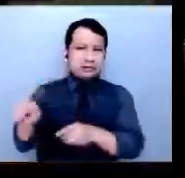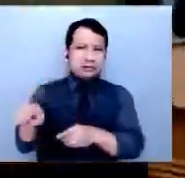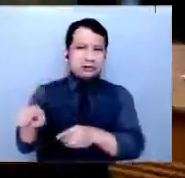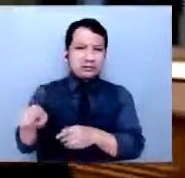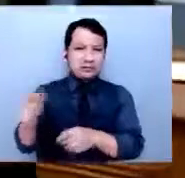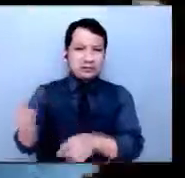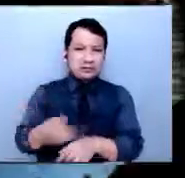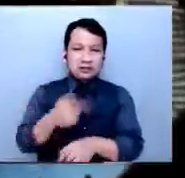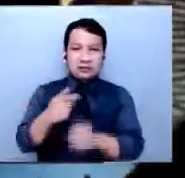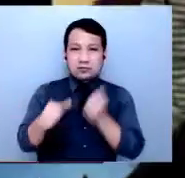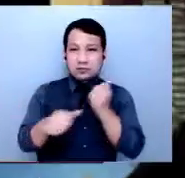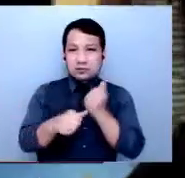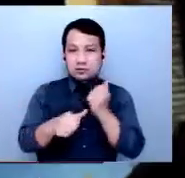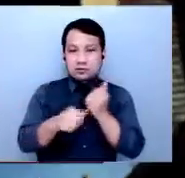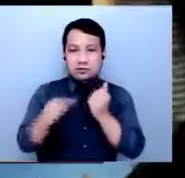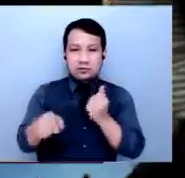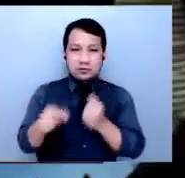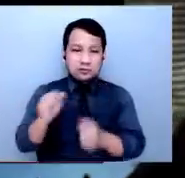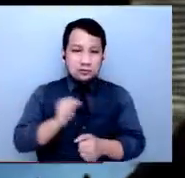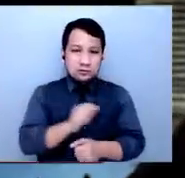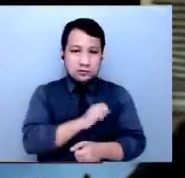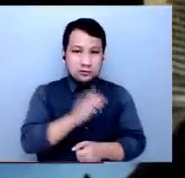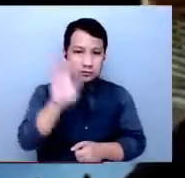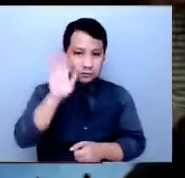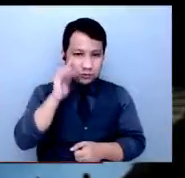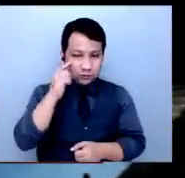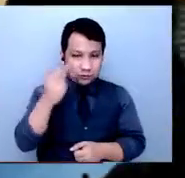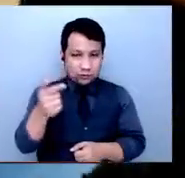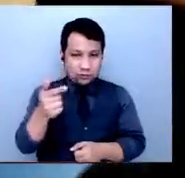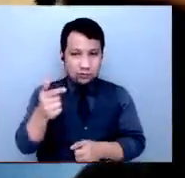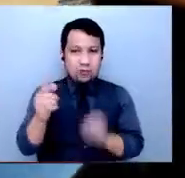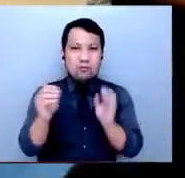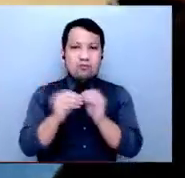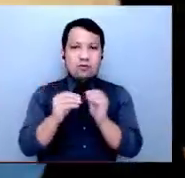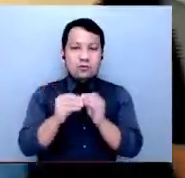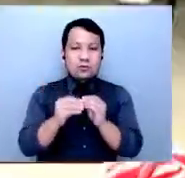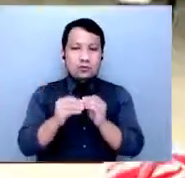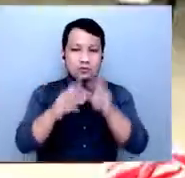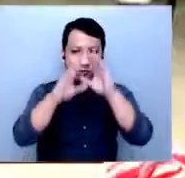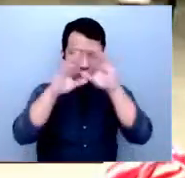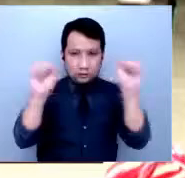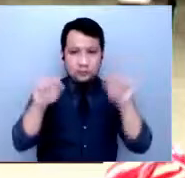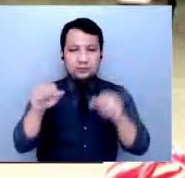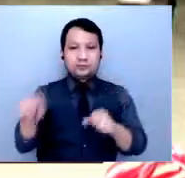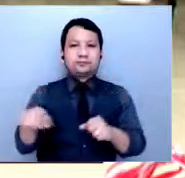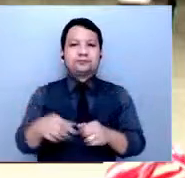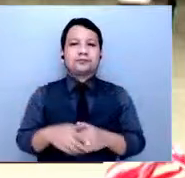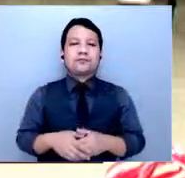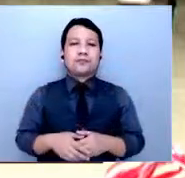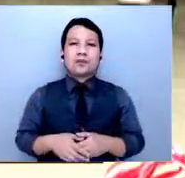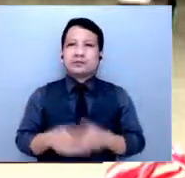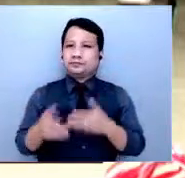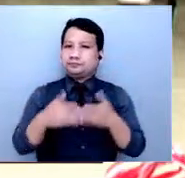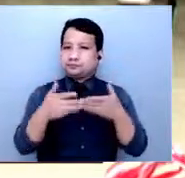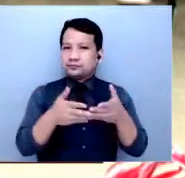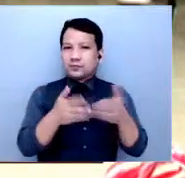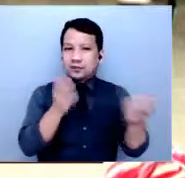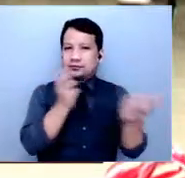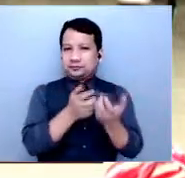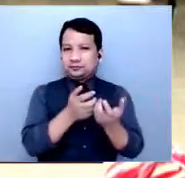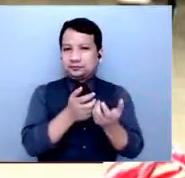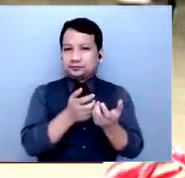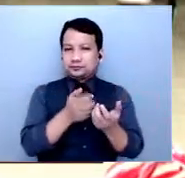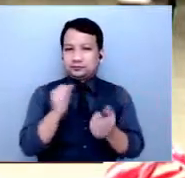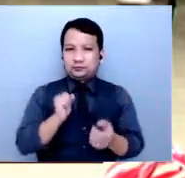aide ng Pangulo na si Senator Bongo na tumatakbo sa pagkapangulo. Cannot align with Senator Bongo. I'm